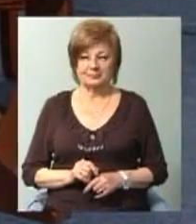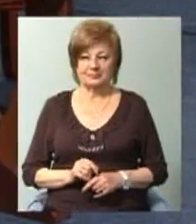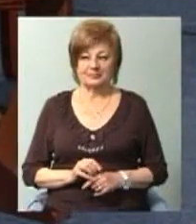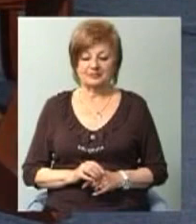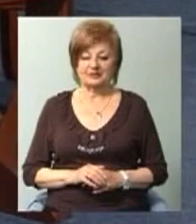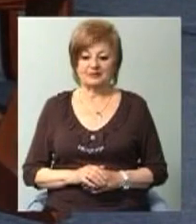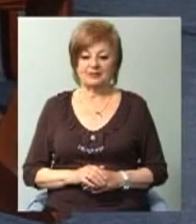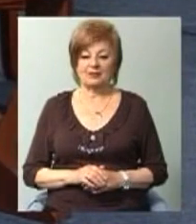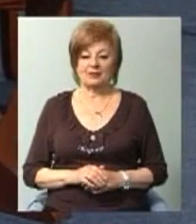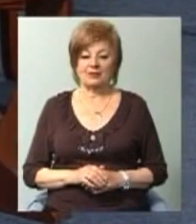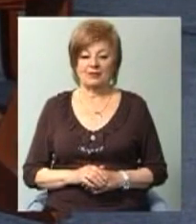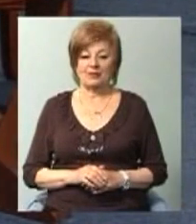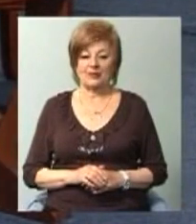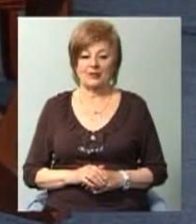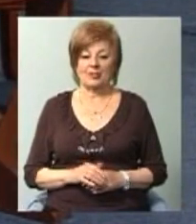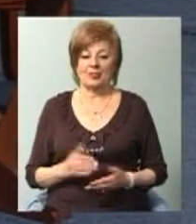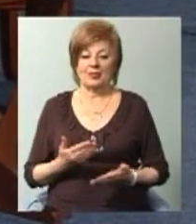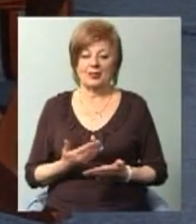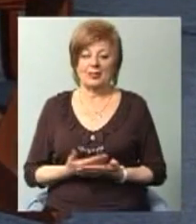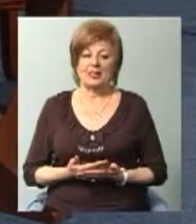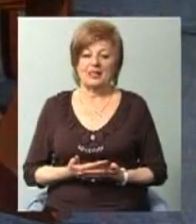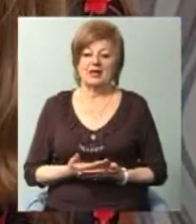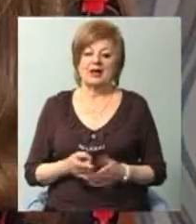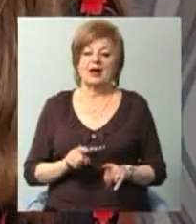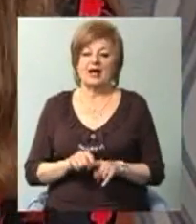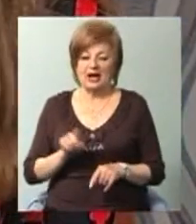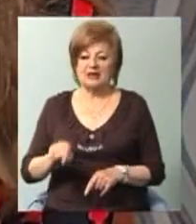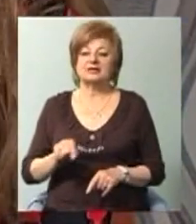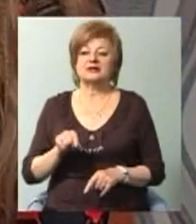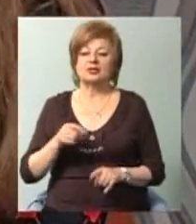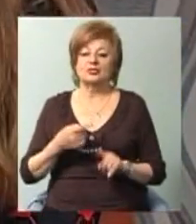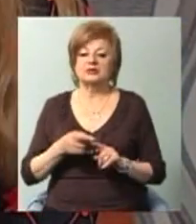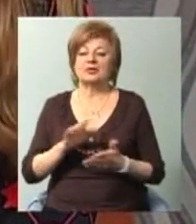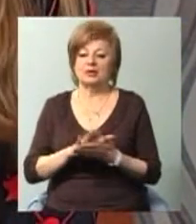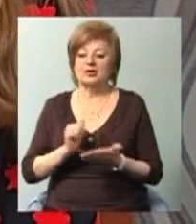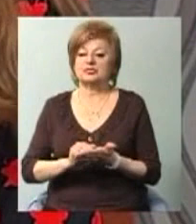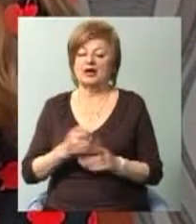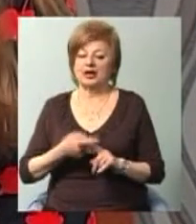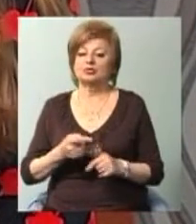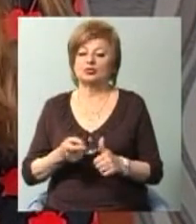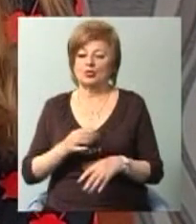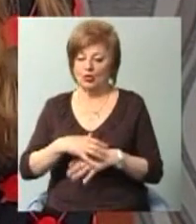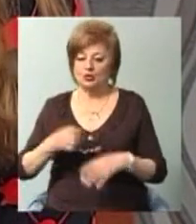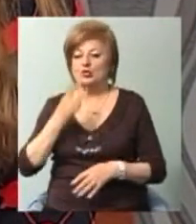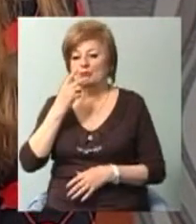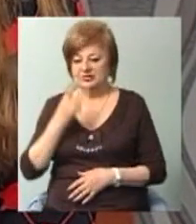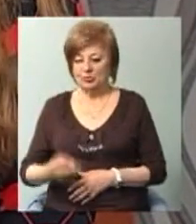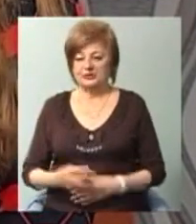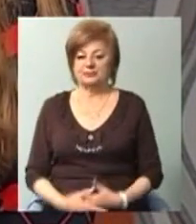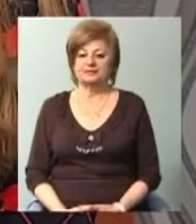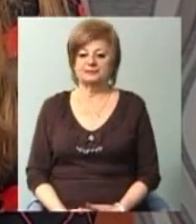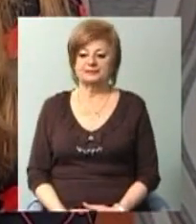Те, що таке, така назва дивна. От саме про цю назву і про цю породу котів ми зараз і поглянемо.